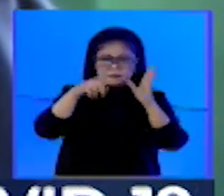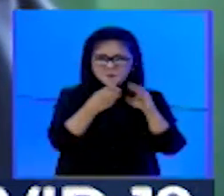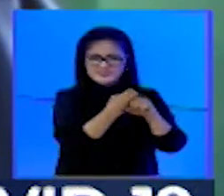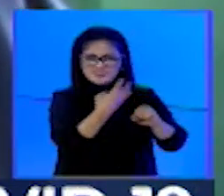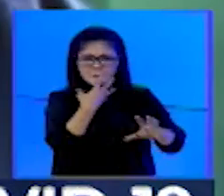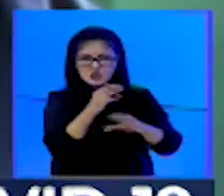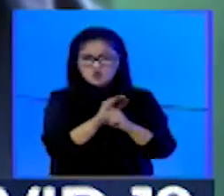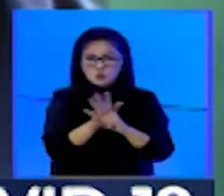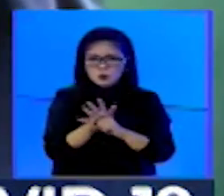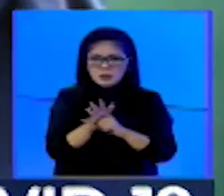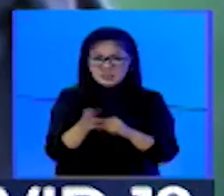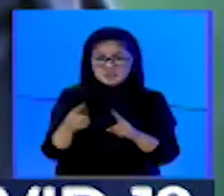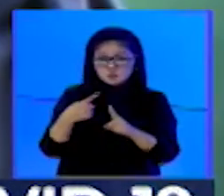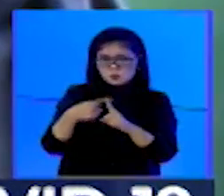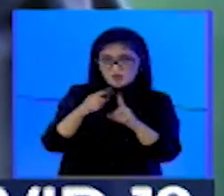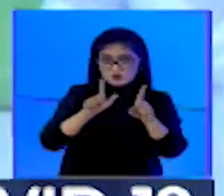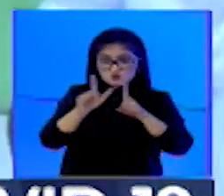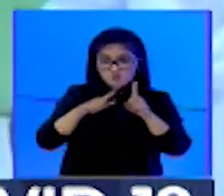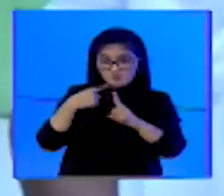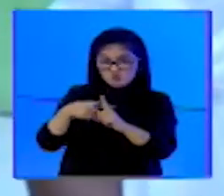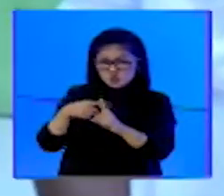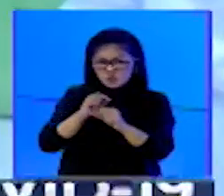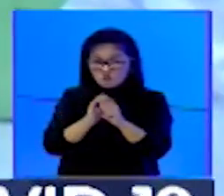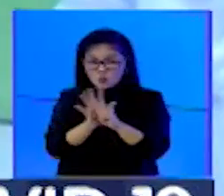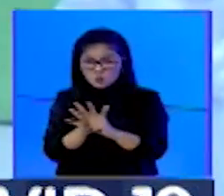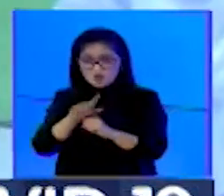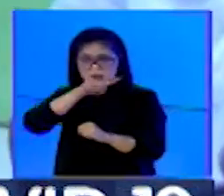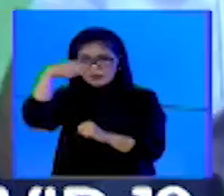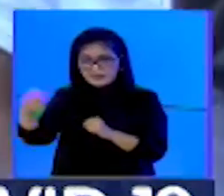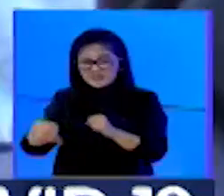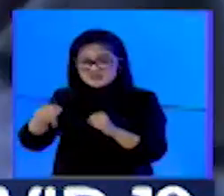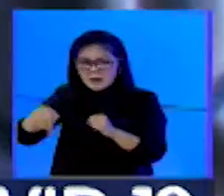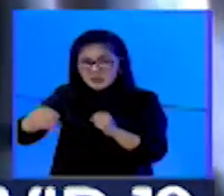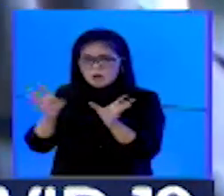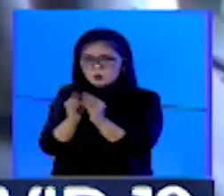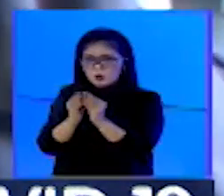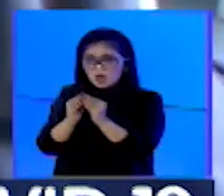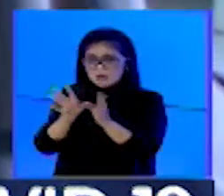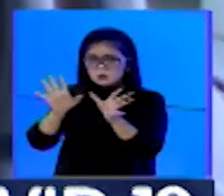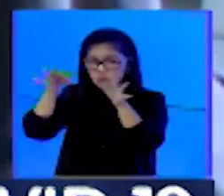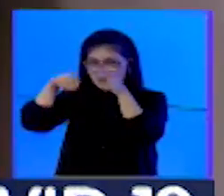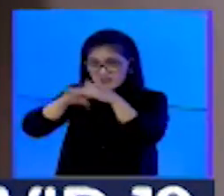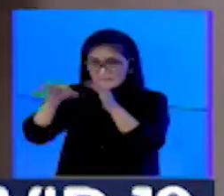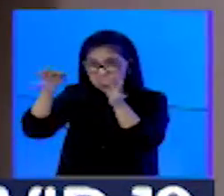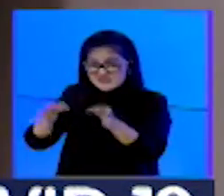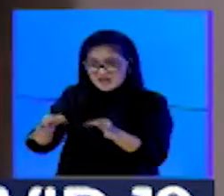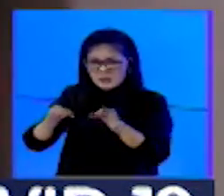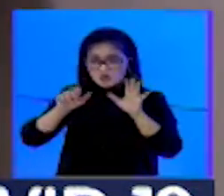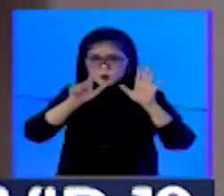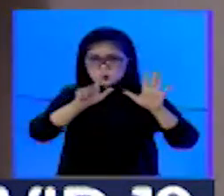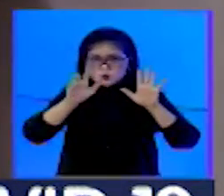Dengan bertambahnya 17 napi yang positif COVID-19, hingga kini total warga binaan yang terpapar virus corona mencapai 79